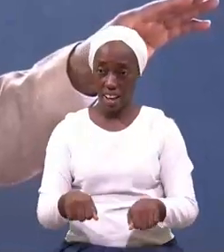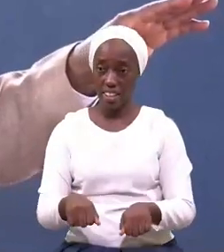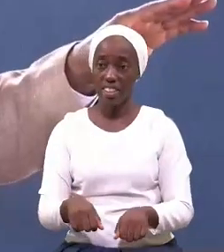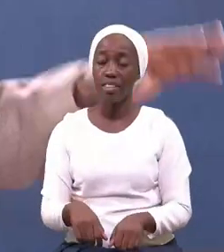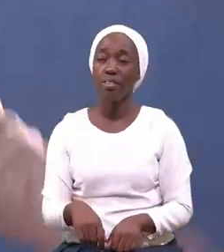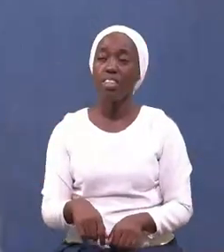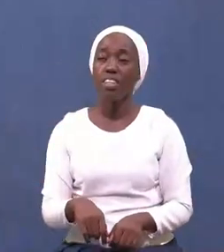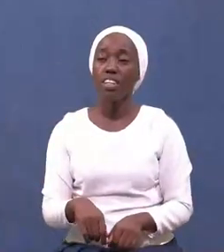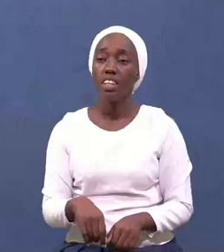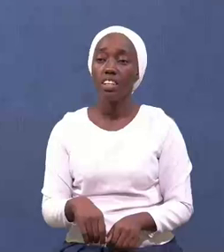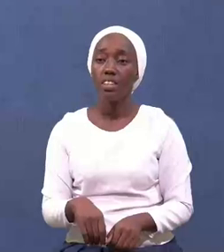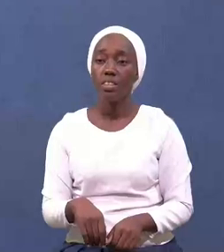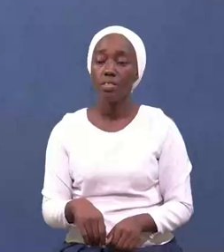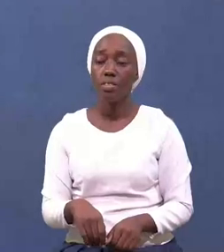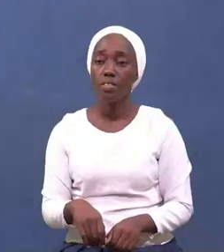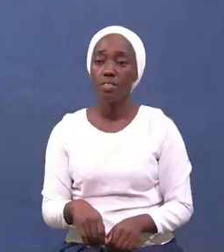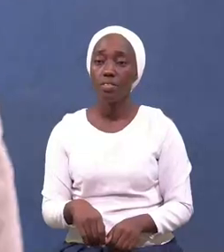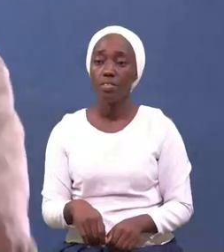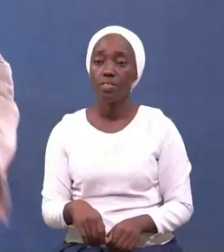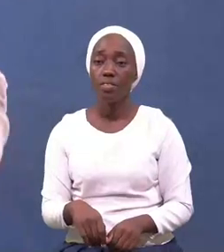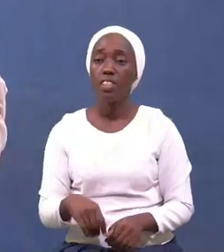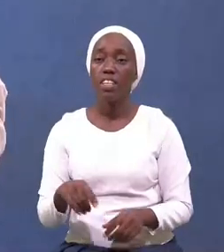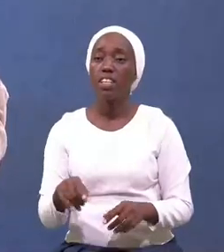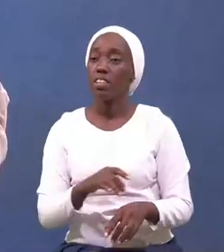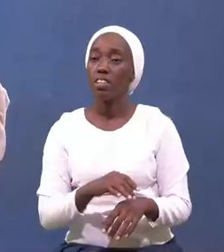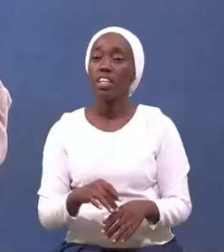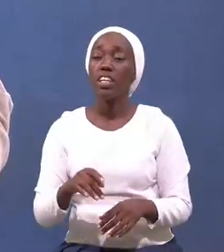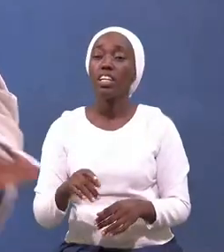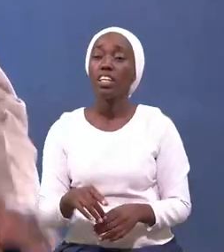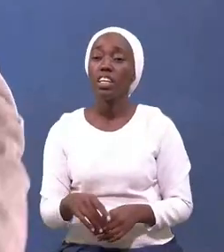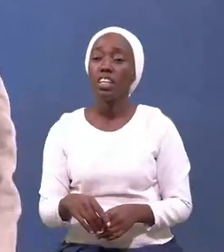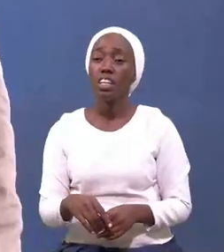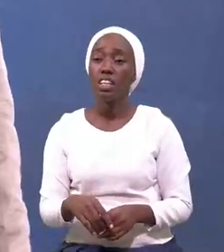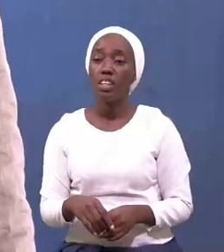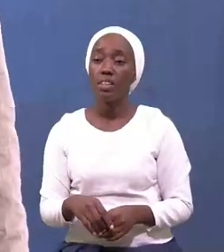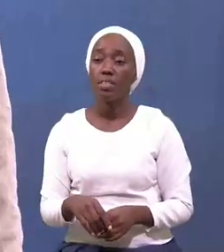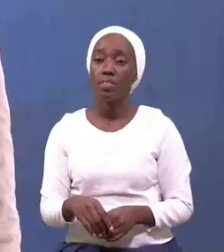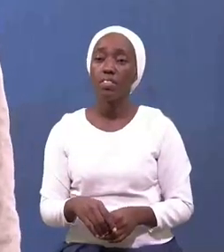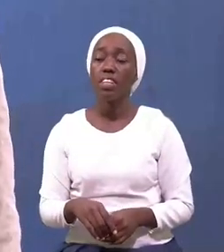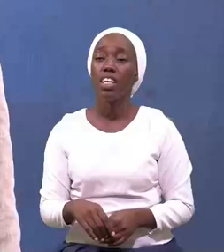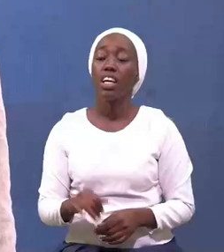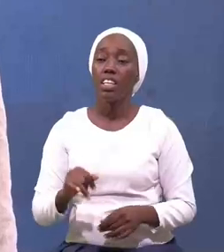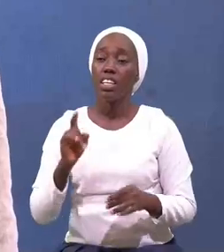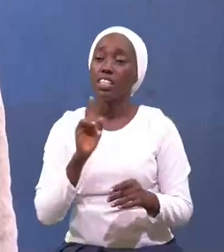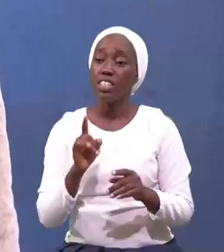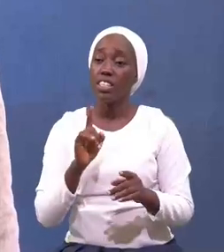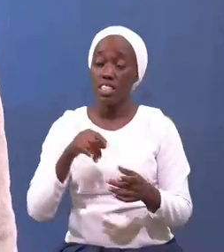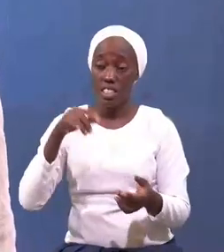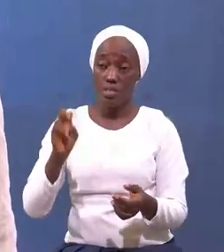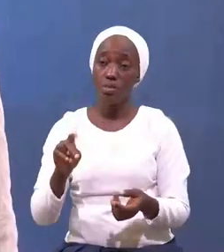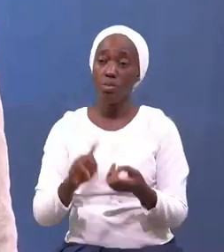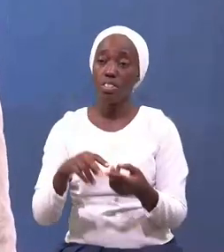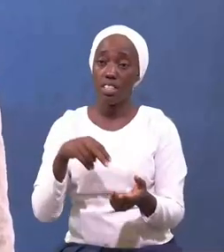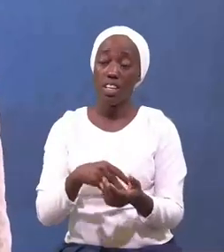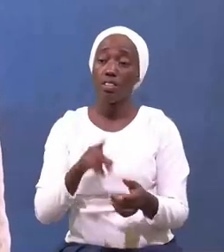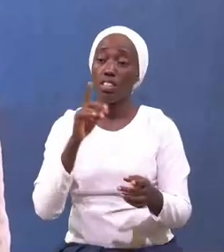Maintenant, j'arrive à bouger, à sauter à gauche. N'éteignez pas l'esprit du passé, restez tel que vous étiez avant. Restez debout comme vous aviez l'habitude de le